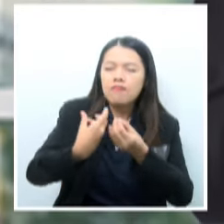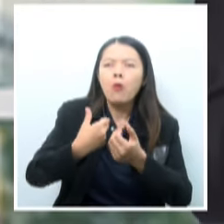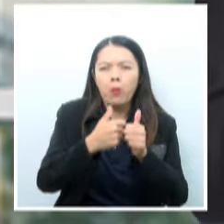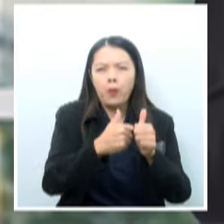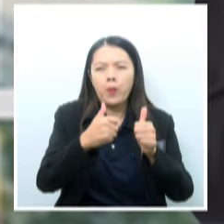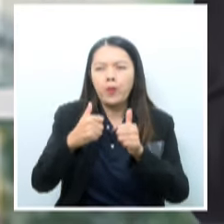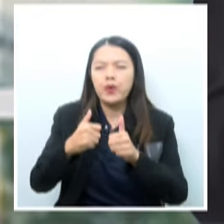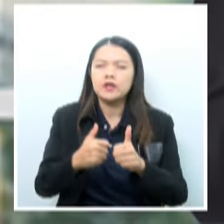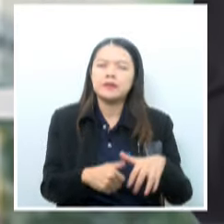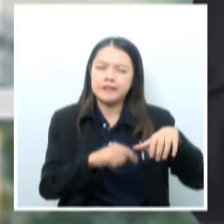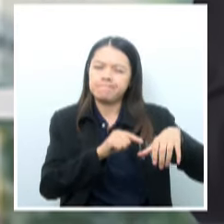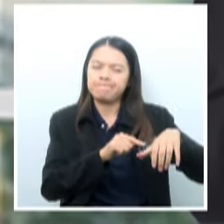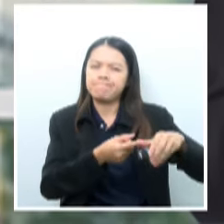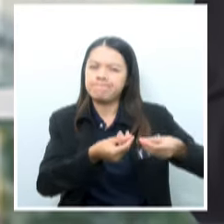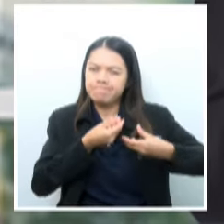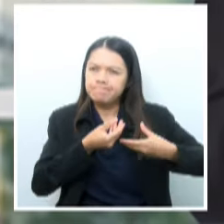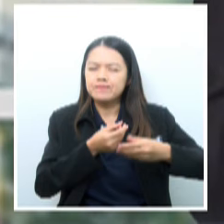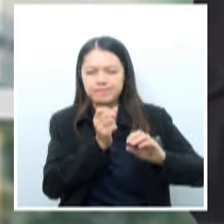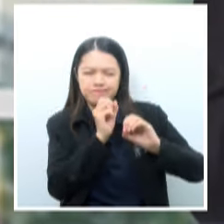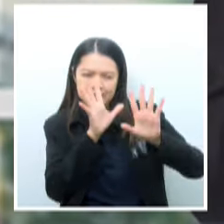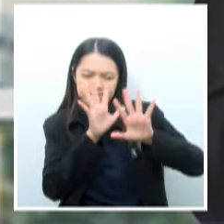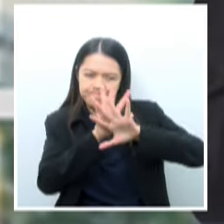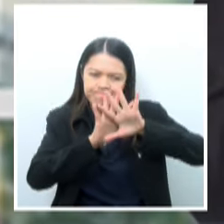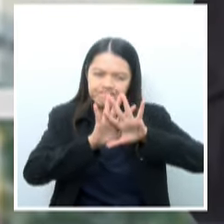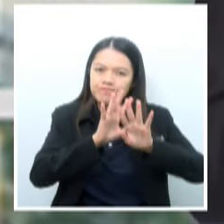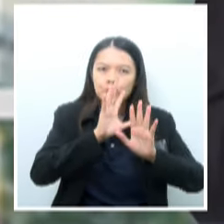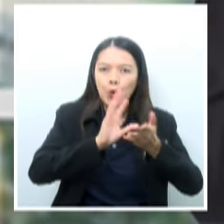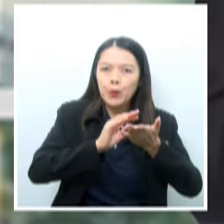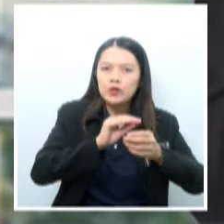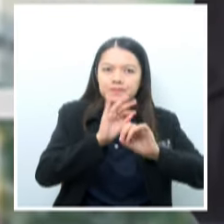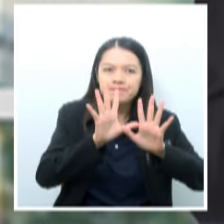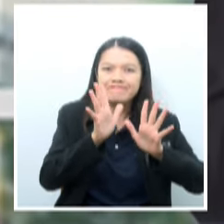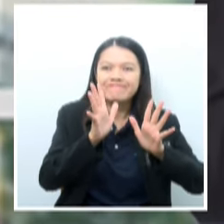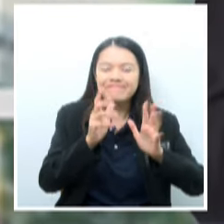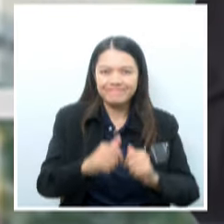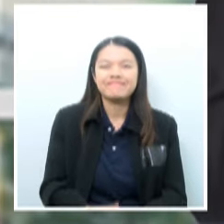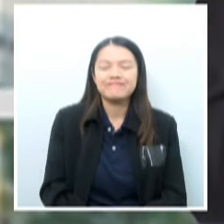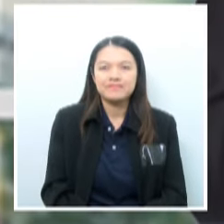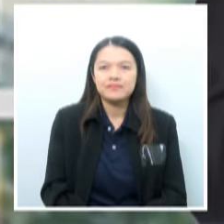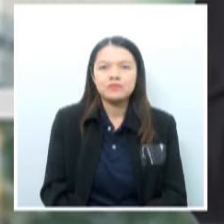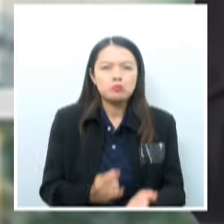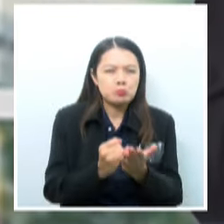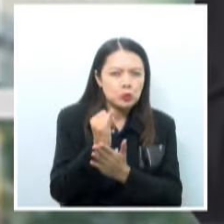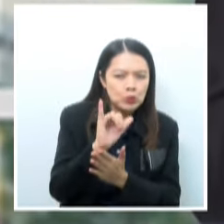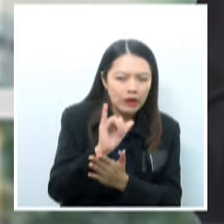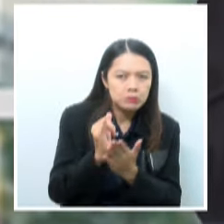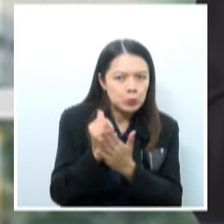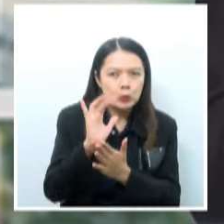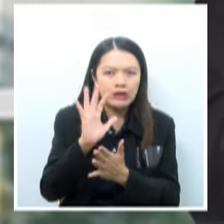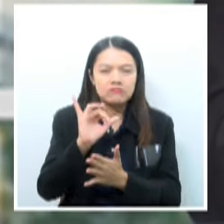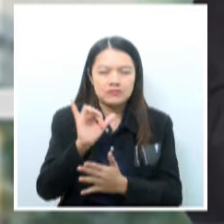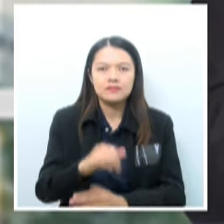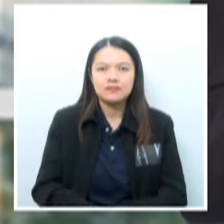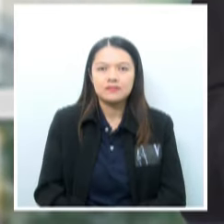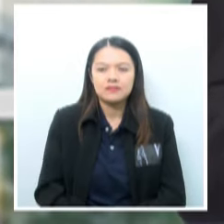แต่ก็มีบางเขตที่รายงานแล้วยังไม่ชัดเจนข้อมูลอาจจะยังไม่ถูกต้องนะครับซึ่งที